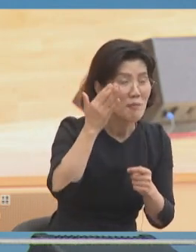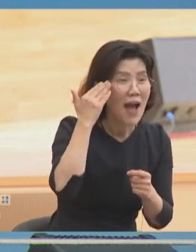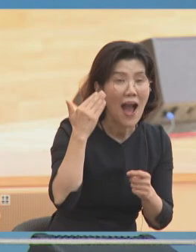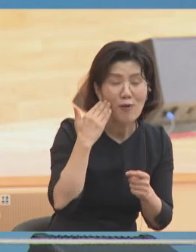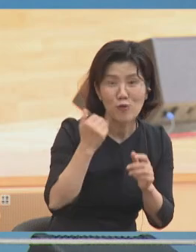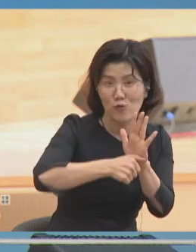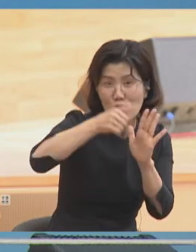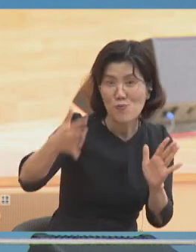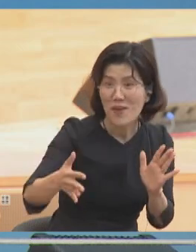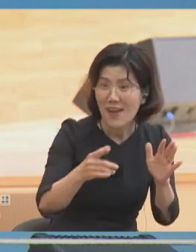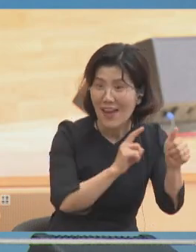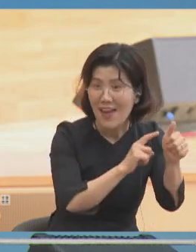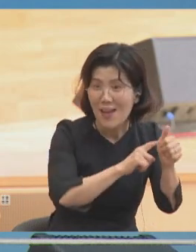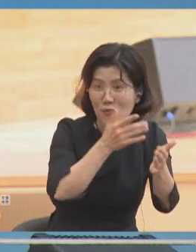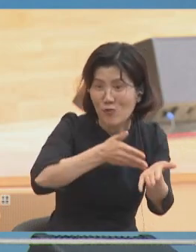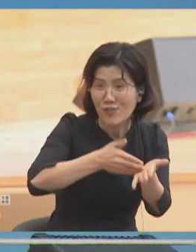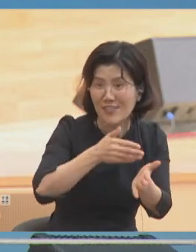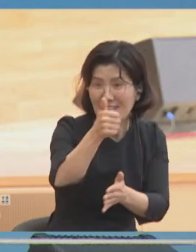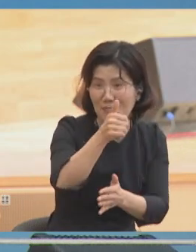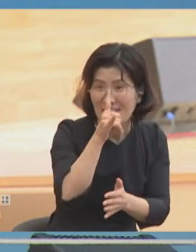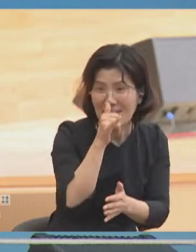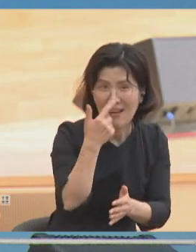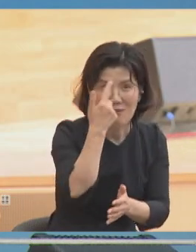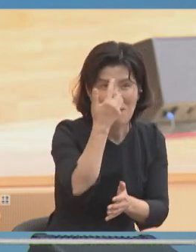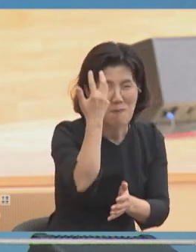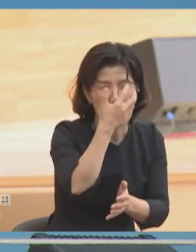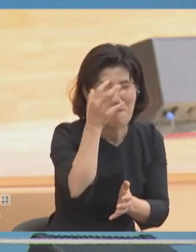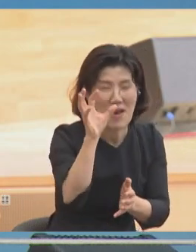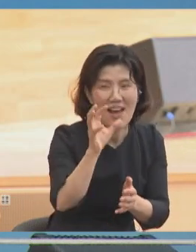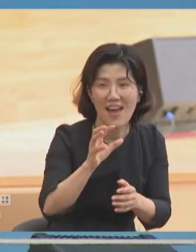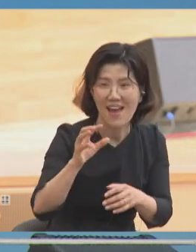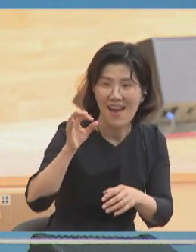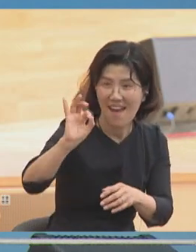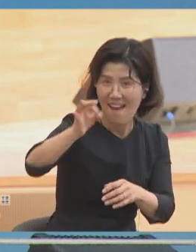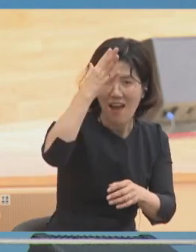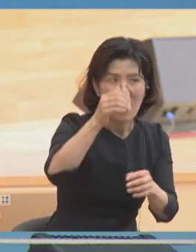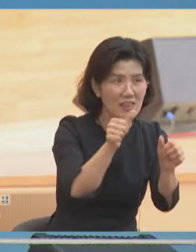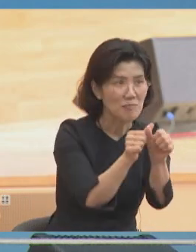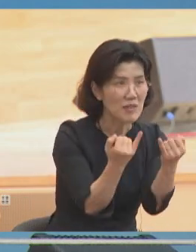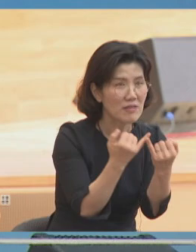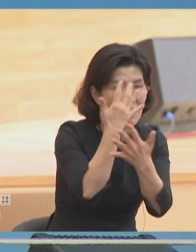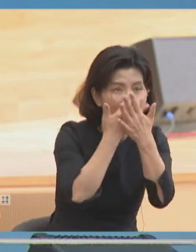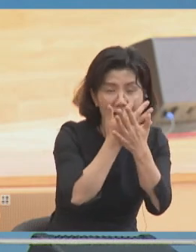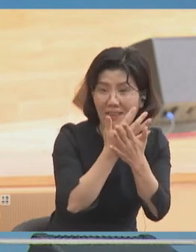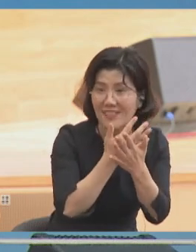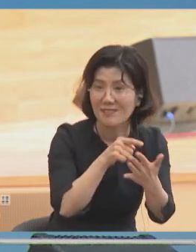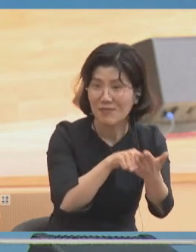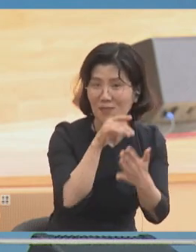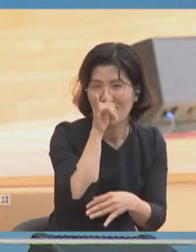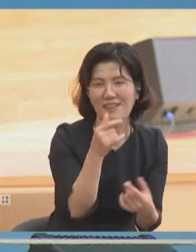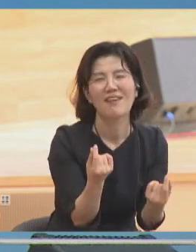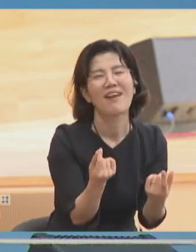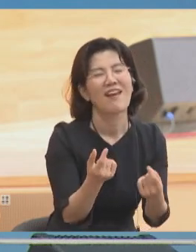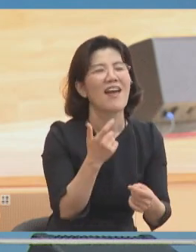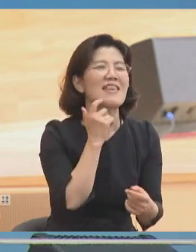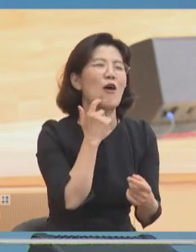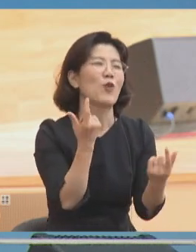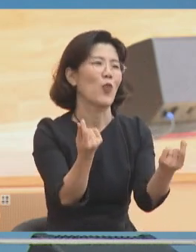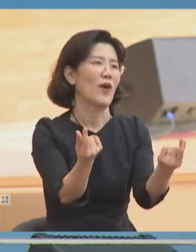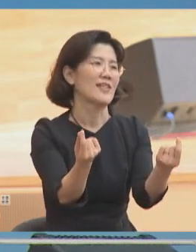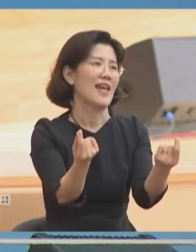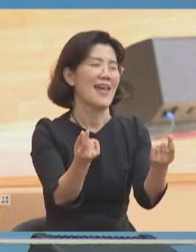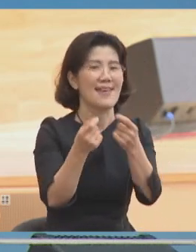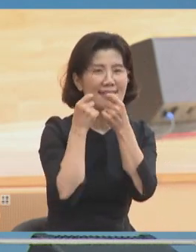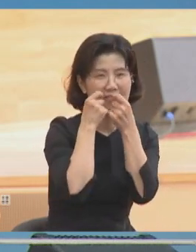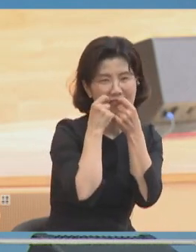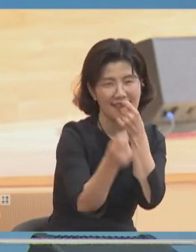있죠 뉴스를 보면 변신의 기제입니다 남자인지 여잔지 잘 모릅니다 야곱도 그렇게